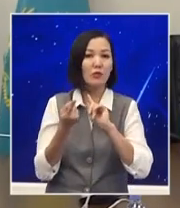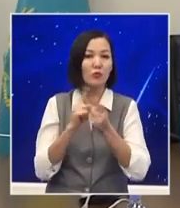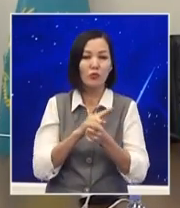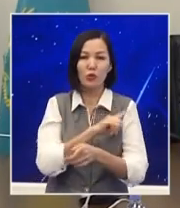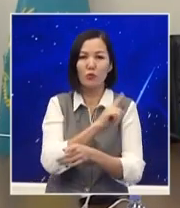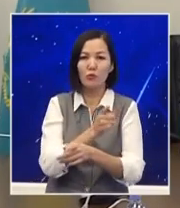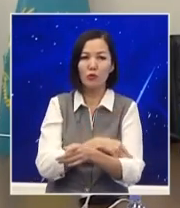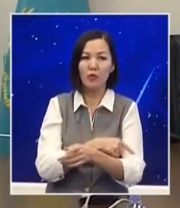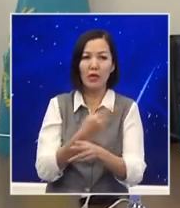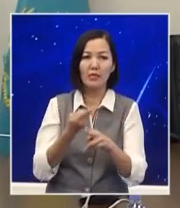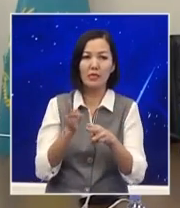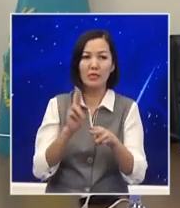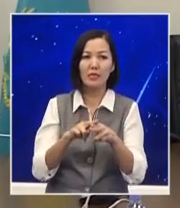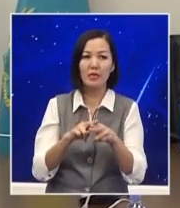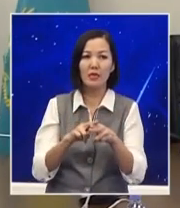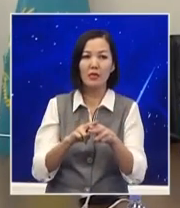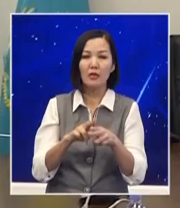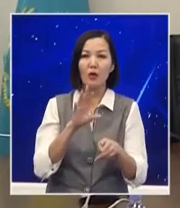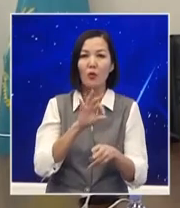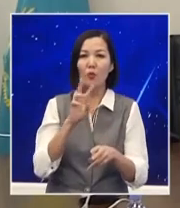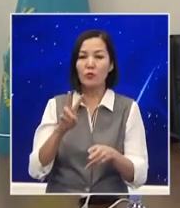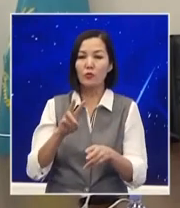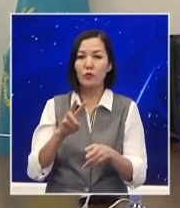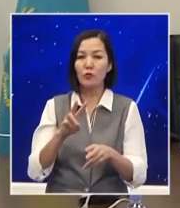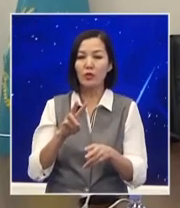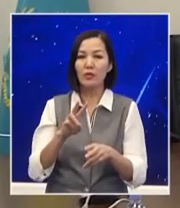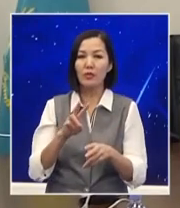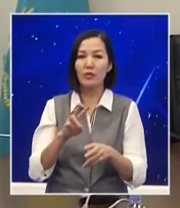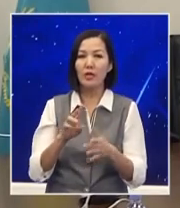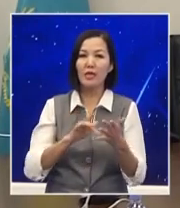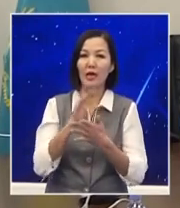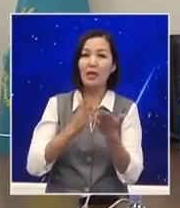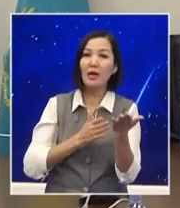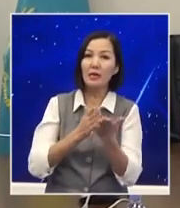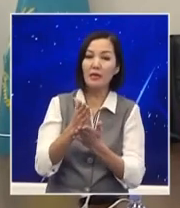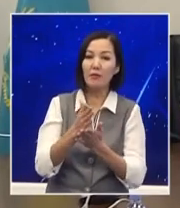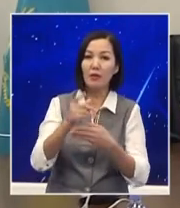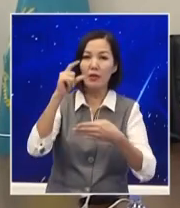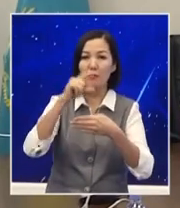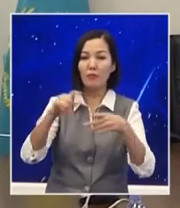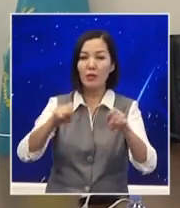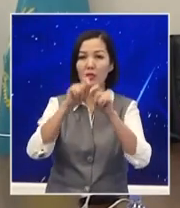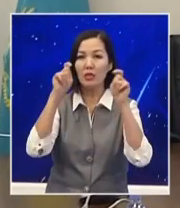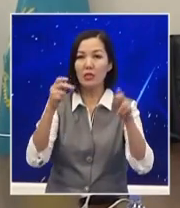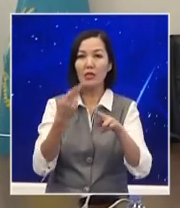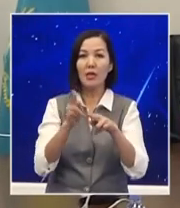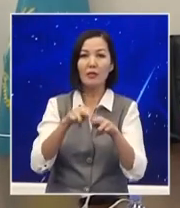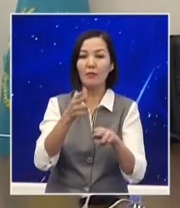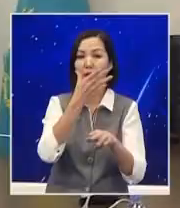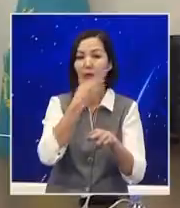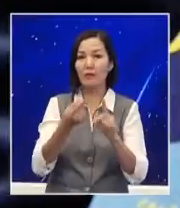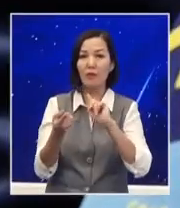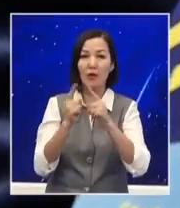танымайсың. Әсіресе мынау оңтүстік жағы. Мені меш салғалы тіпті көргейіп, көгеріп